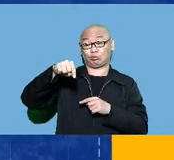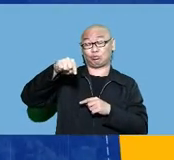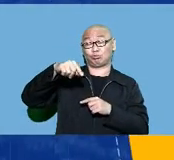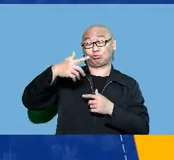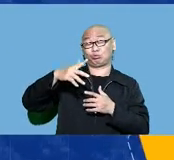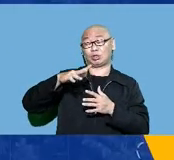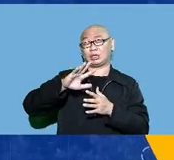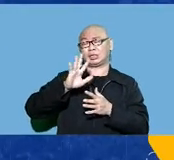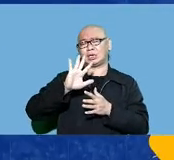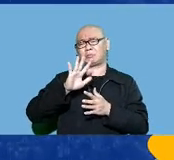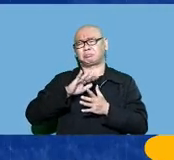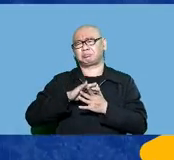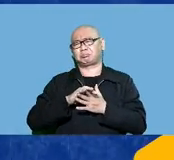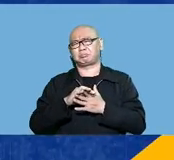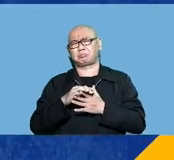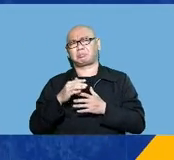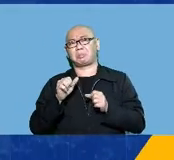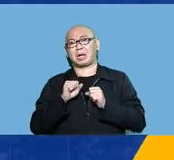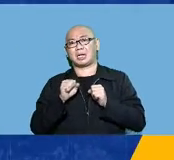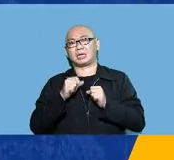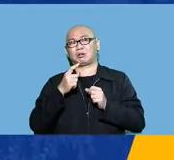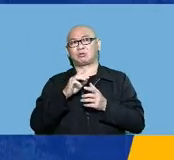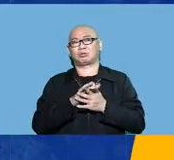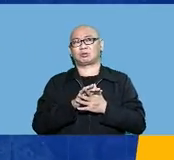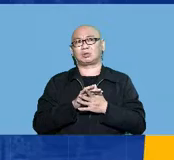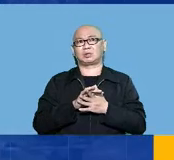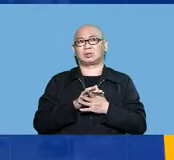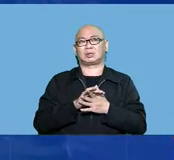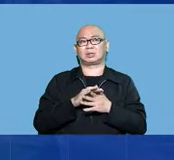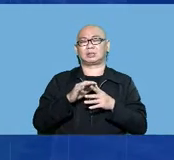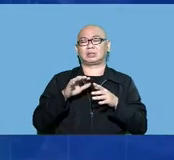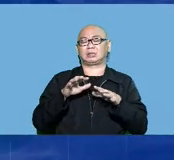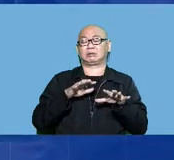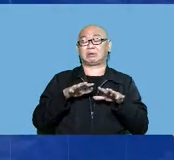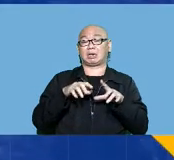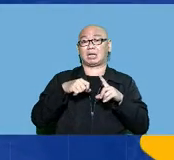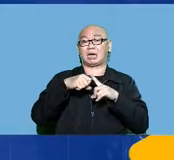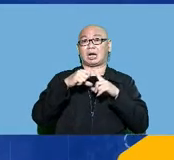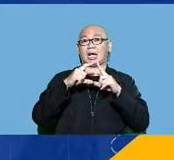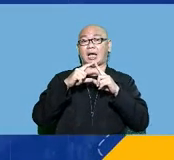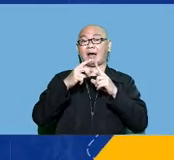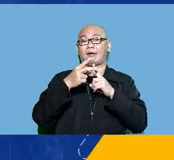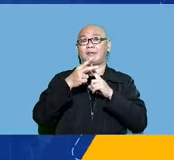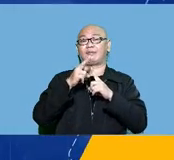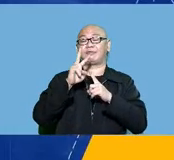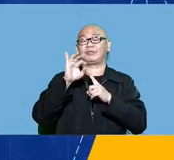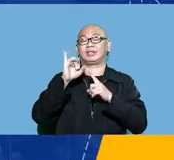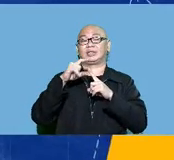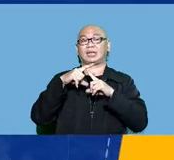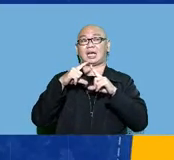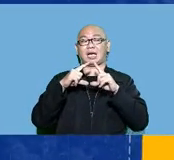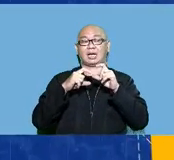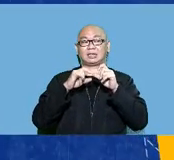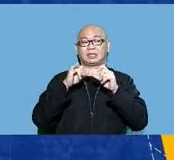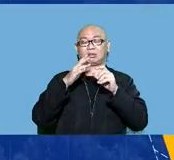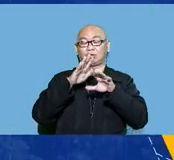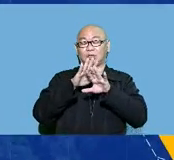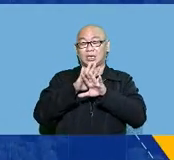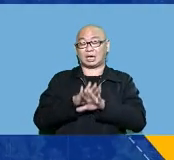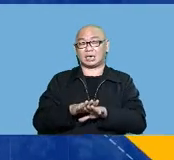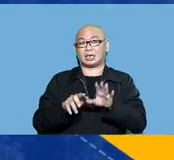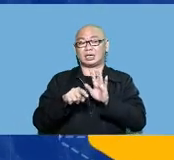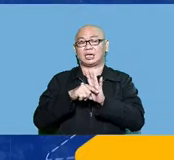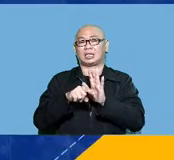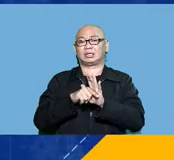berbahaya bagi terjadinya gejala kavitasi maupun tekanan negatif di dasarnya. Sesungguhnya